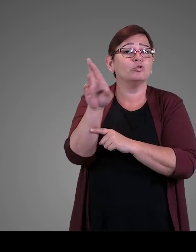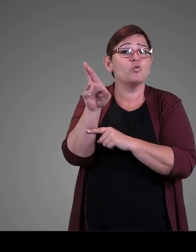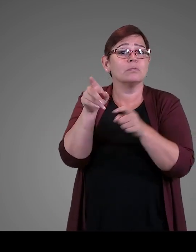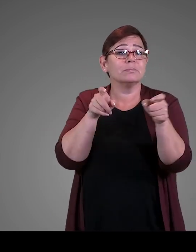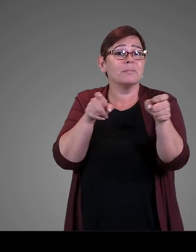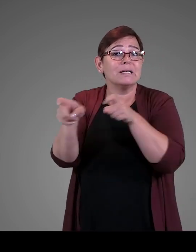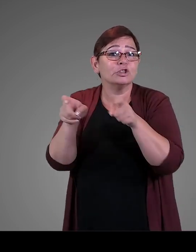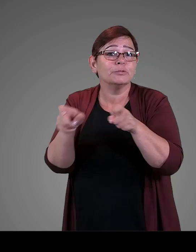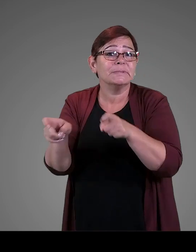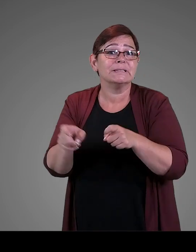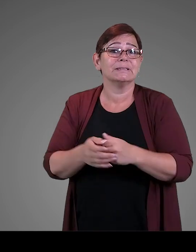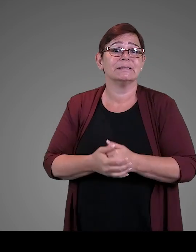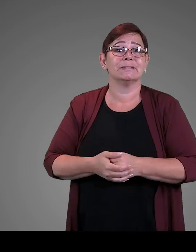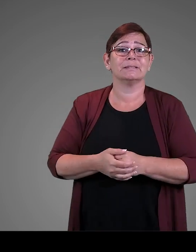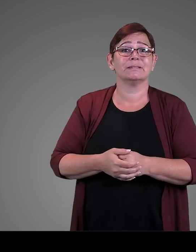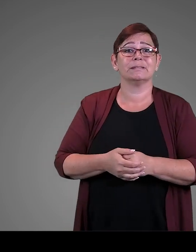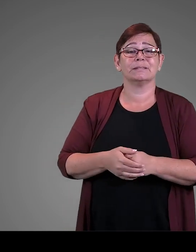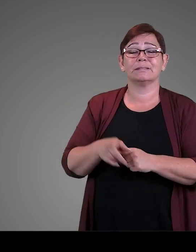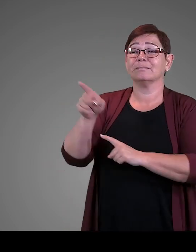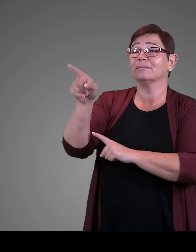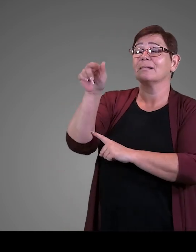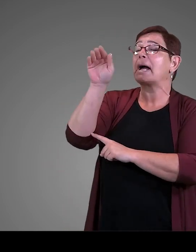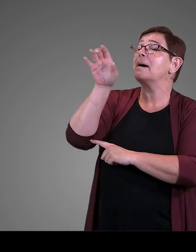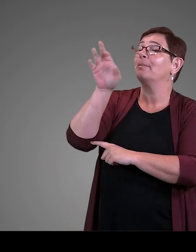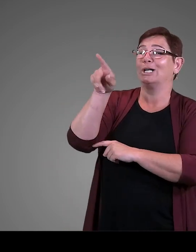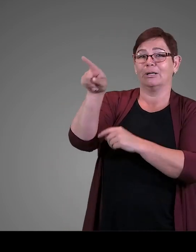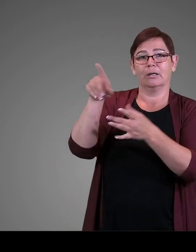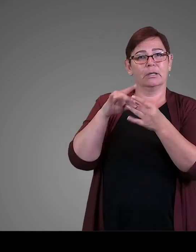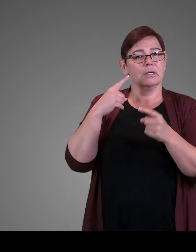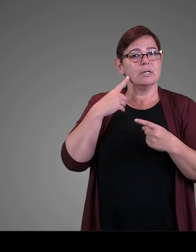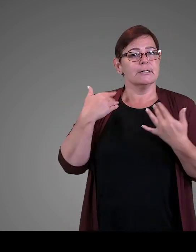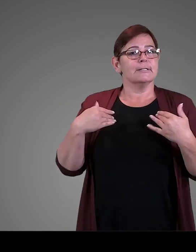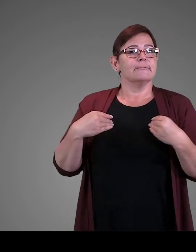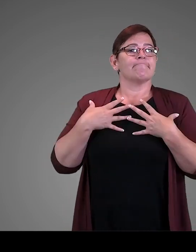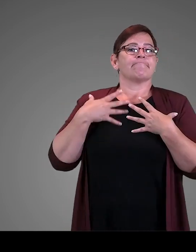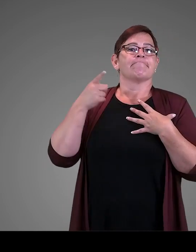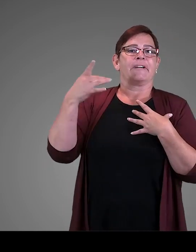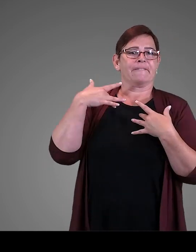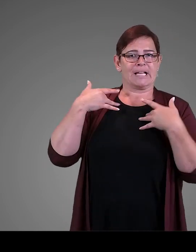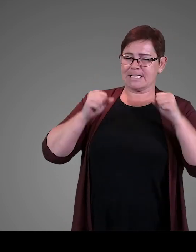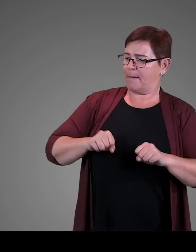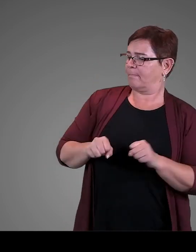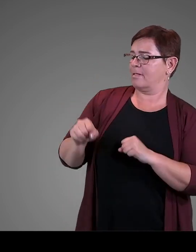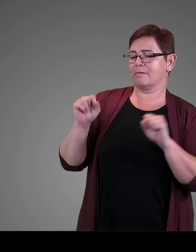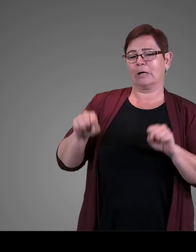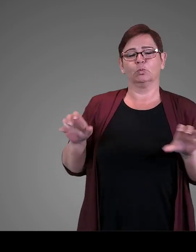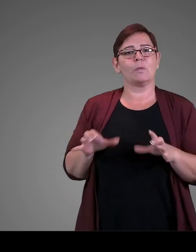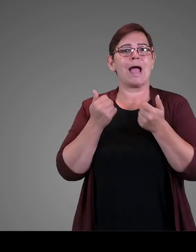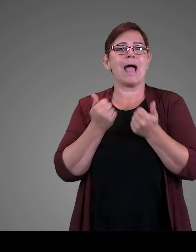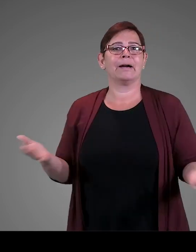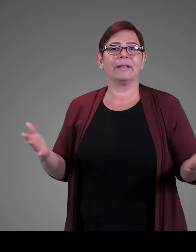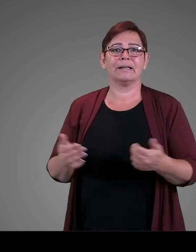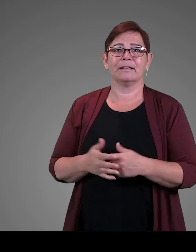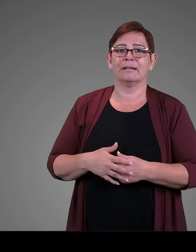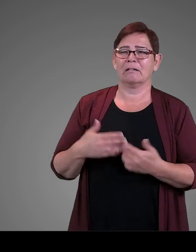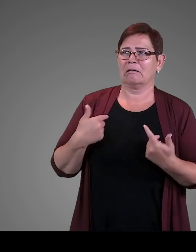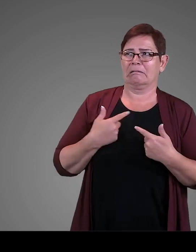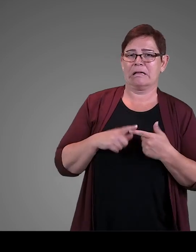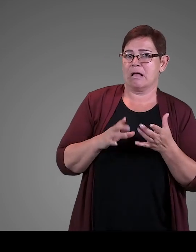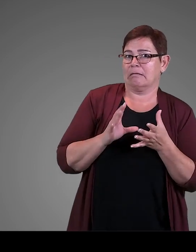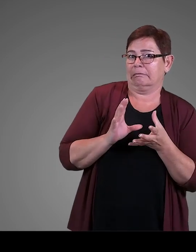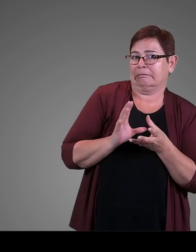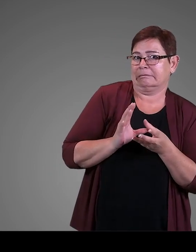Tranquillement. Quelle chance! Oui. Mais Amber, ça résonnait beaucoup quand tu disais que tu te sens capable de tout